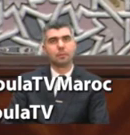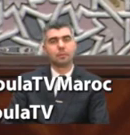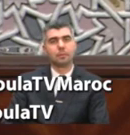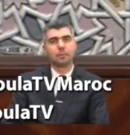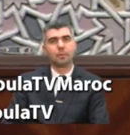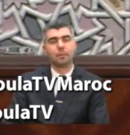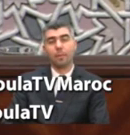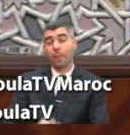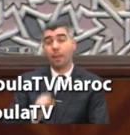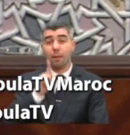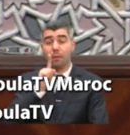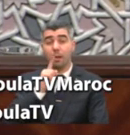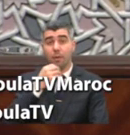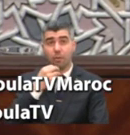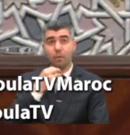السيده النائبه